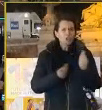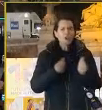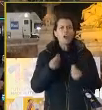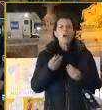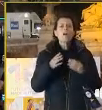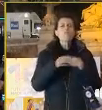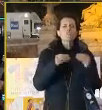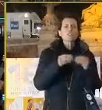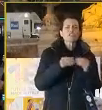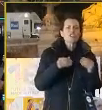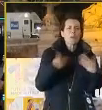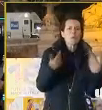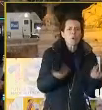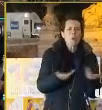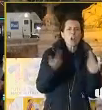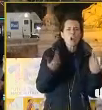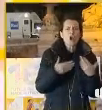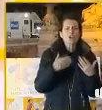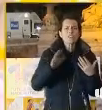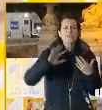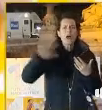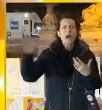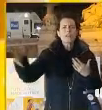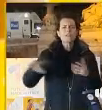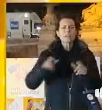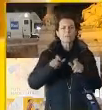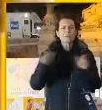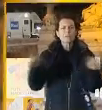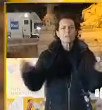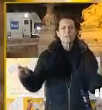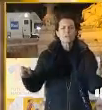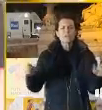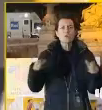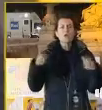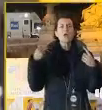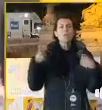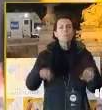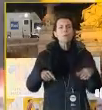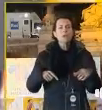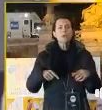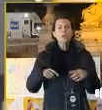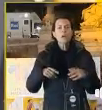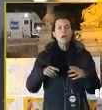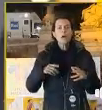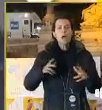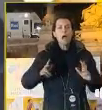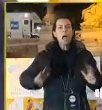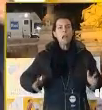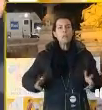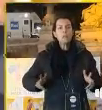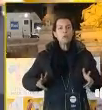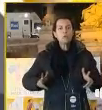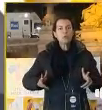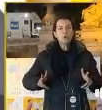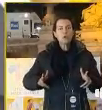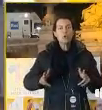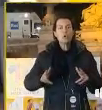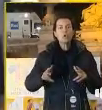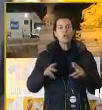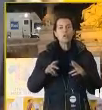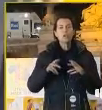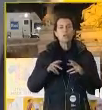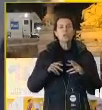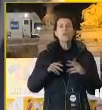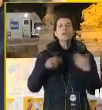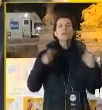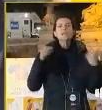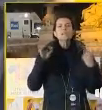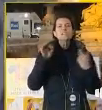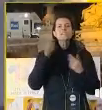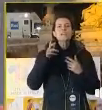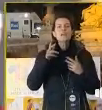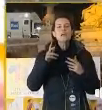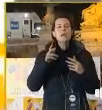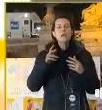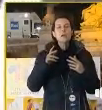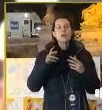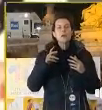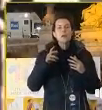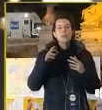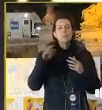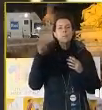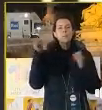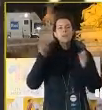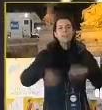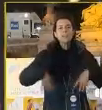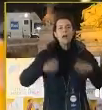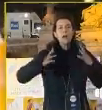facciamo qualcosa per gli altri, che è quello il motore di tutto. Se perdiamo quel motore lì, allora paradossalmente